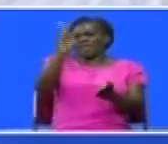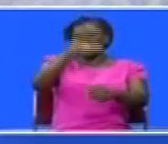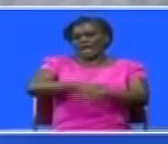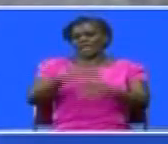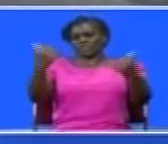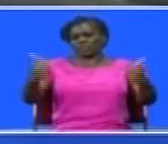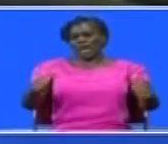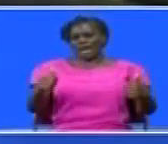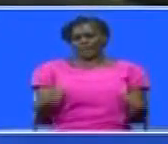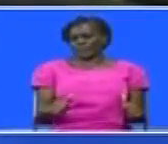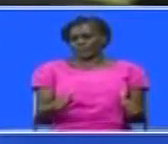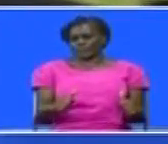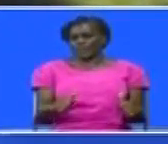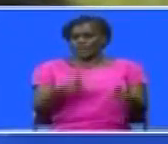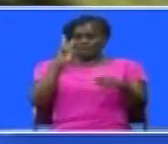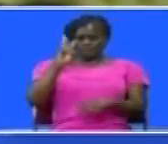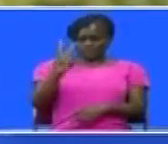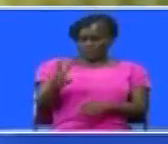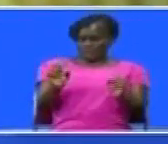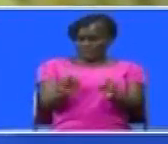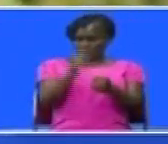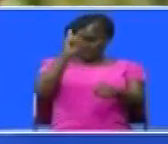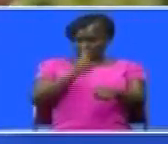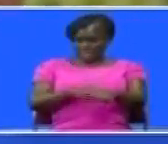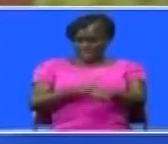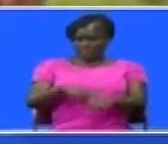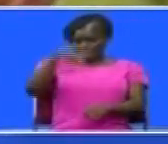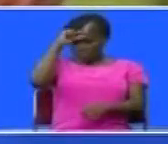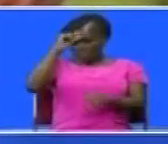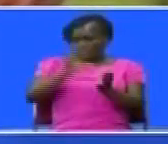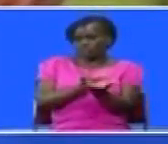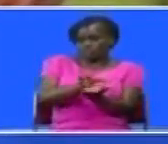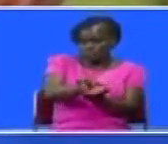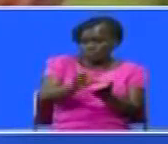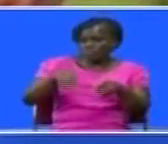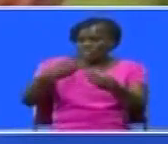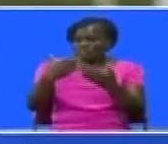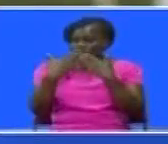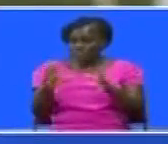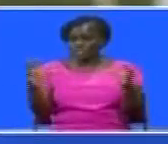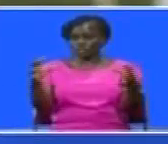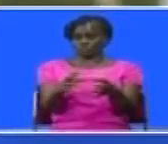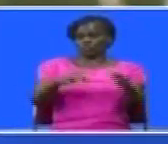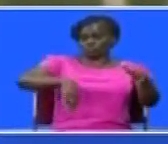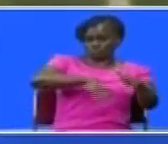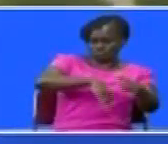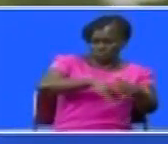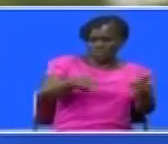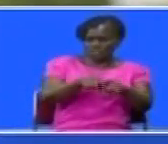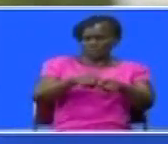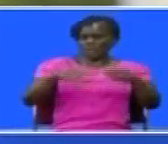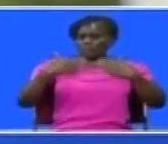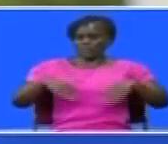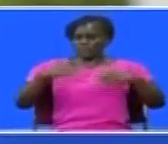kwa mgao wote wa fedha. Mtazamaji, haya yanajiri licha ya serikali kutoa fedha kugharamia timu hii ya taifa. Pia wachezaji